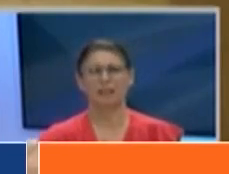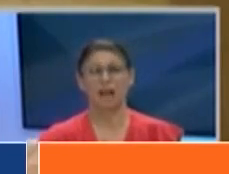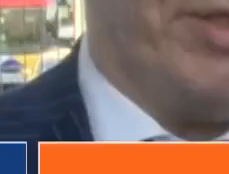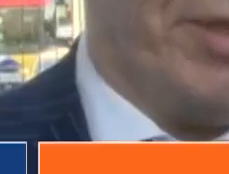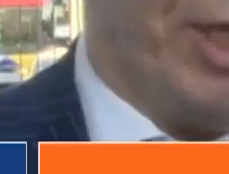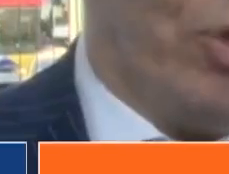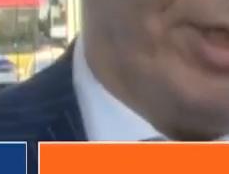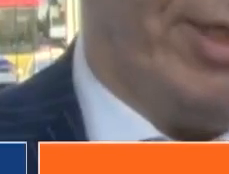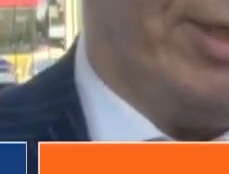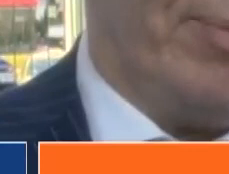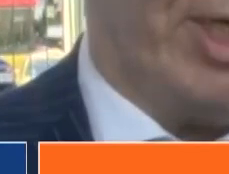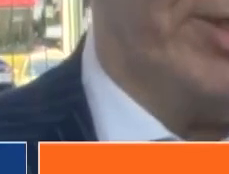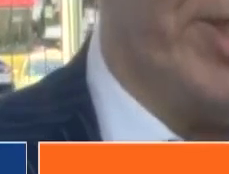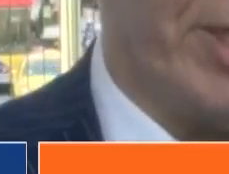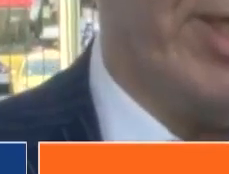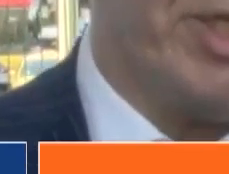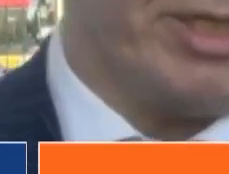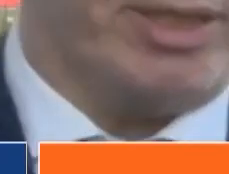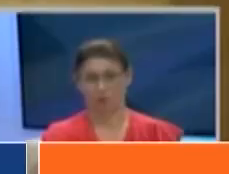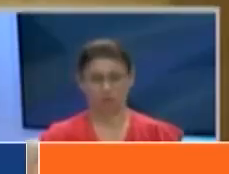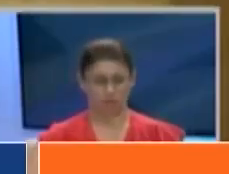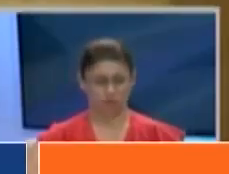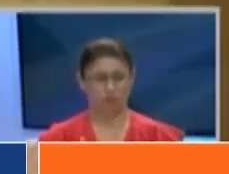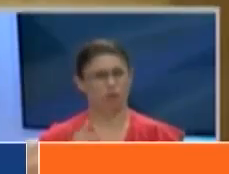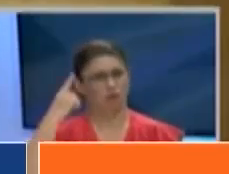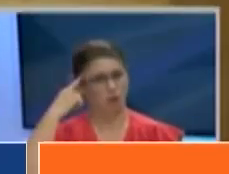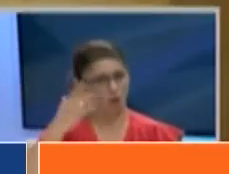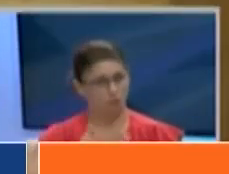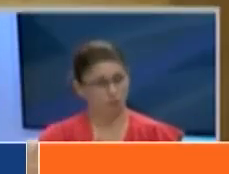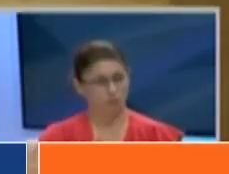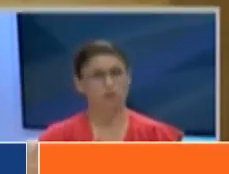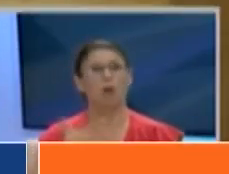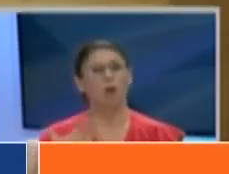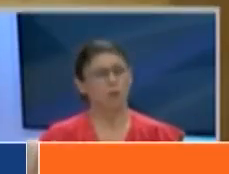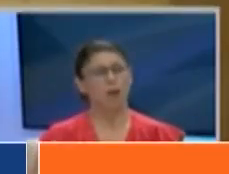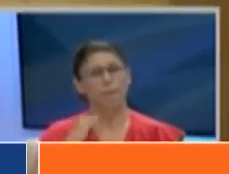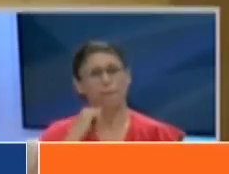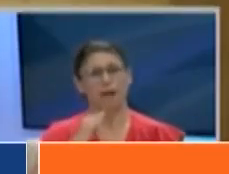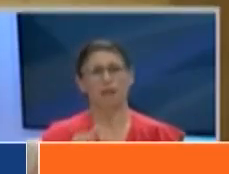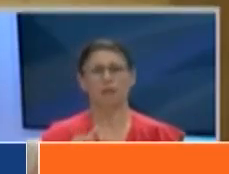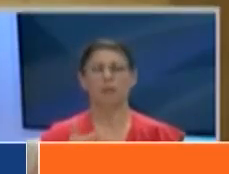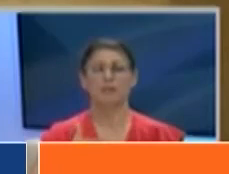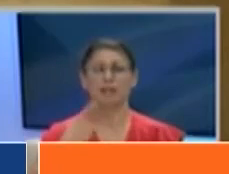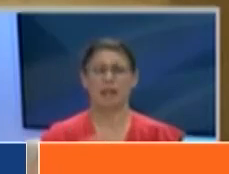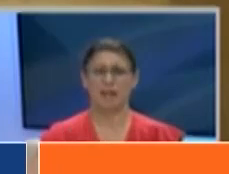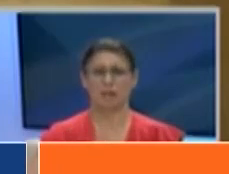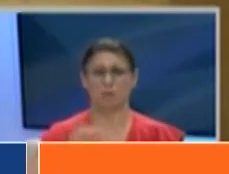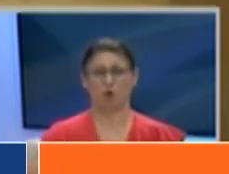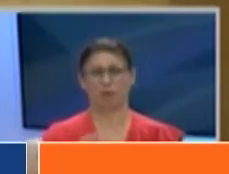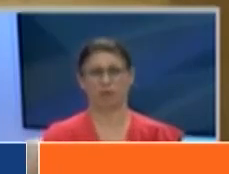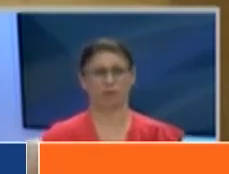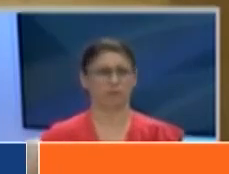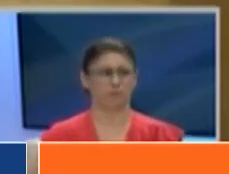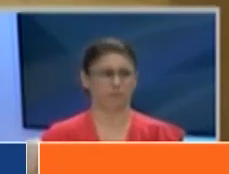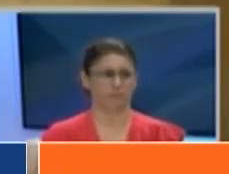βουλευτές τους βουλευτές αντάρτες και ενδεχομένως από αυτή την από το που θα πάει με το που θα πάει ο κύριος τίκα στην